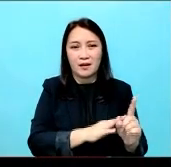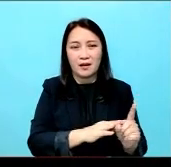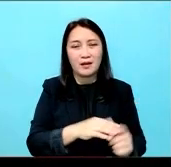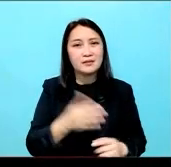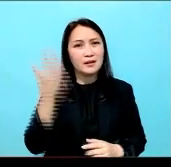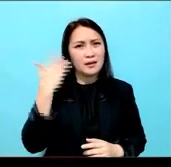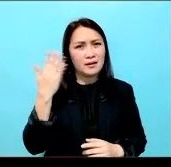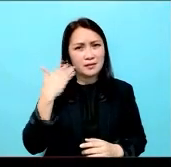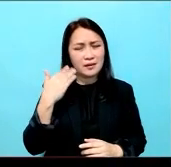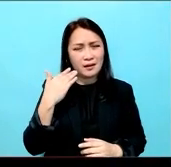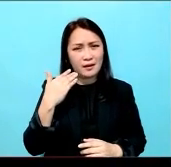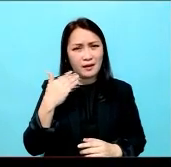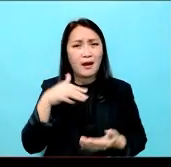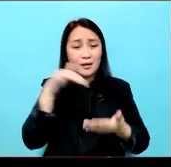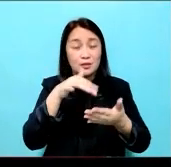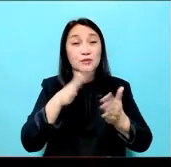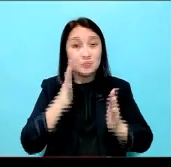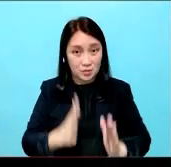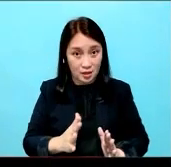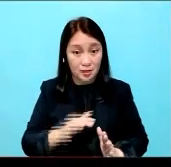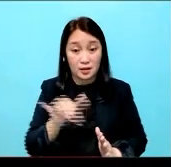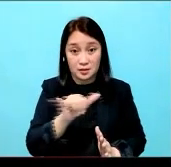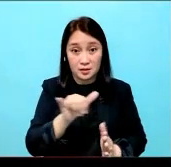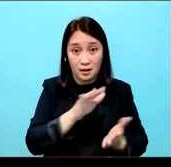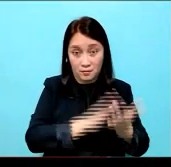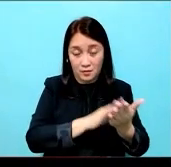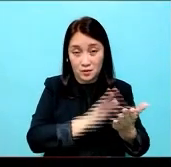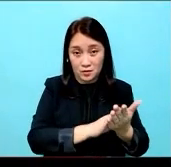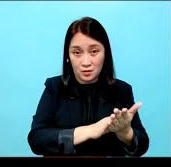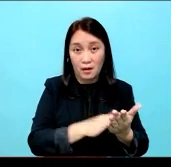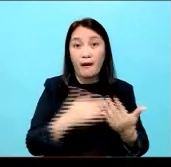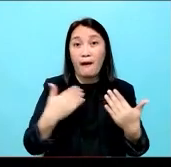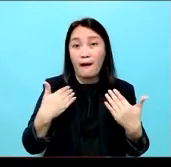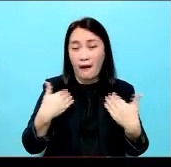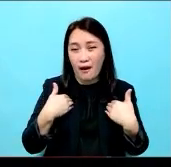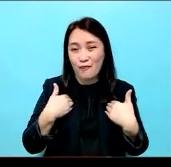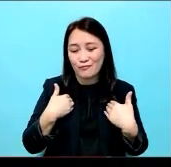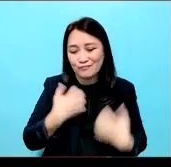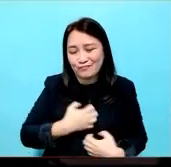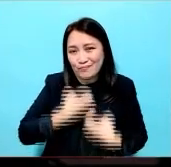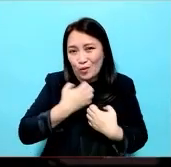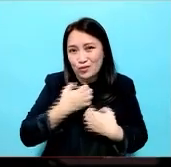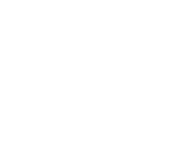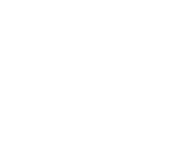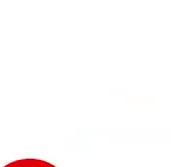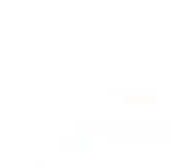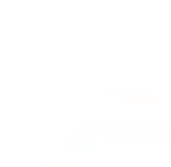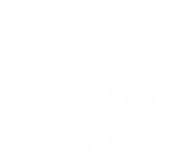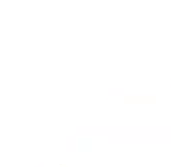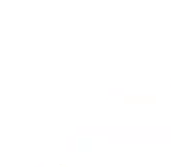estudyante na sa naturang eskwelahan na pag-alamang may dinadala siyang emotional disorder.